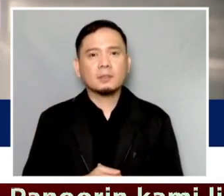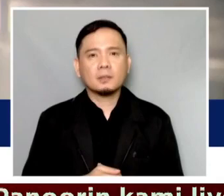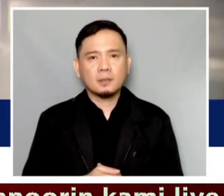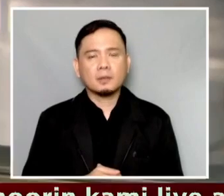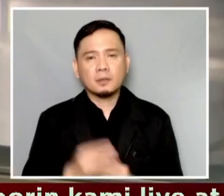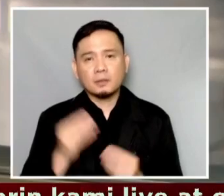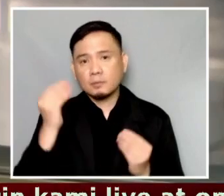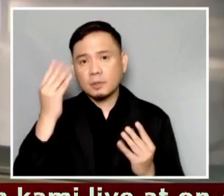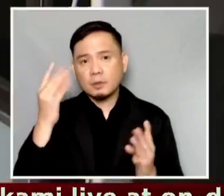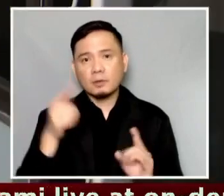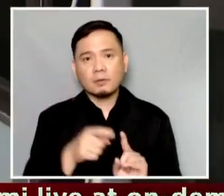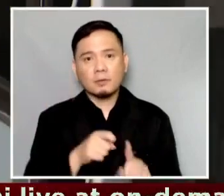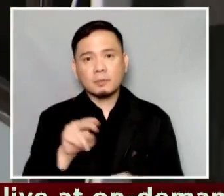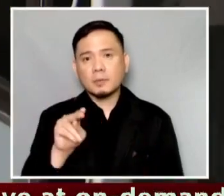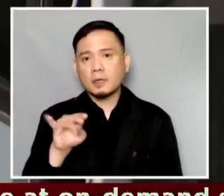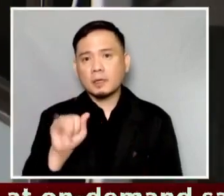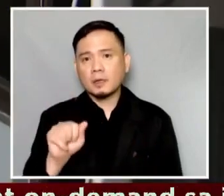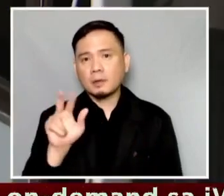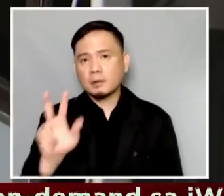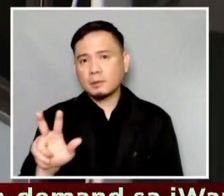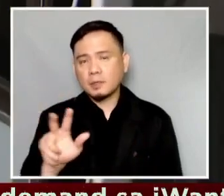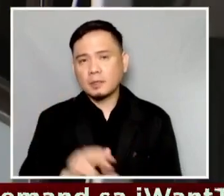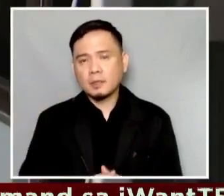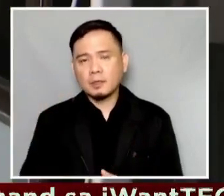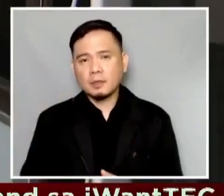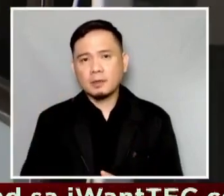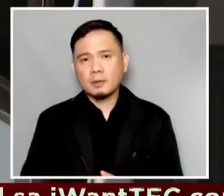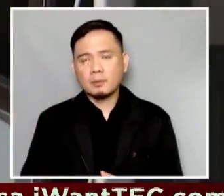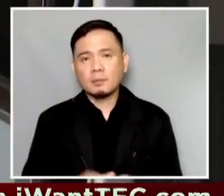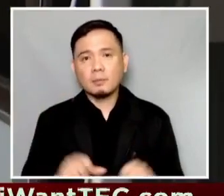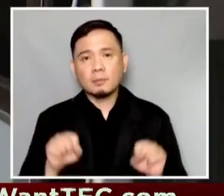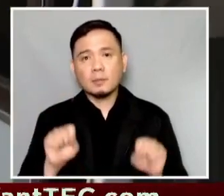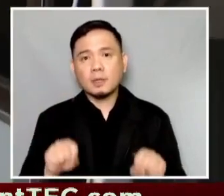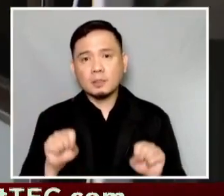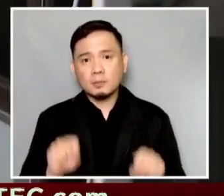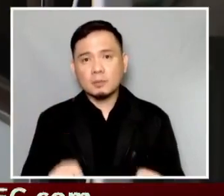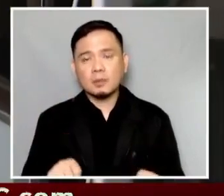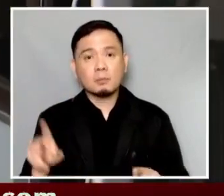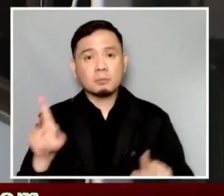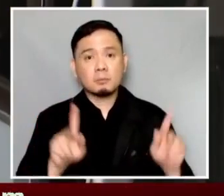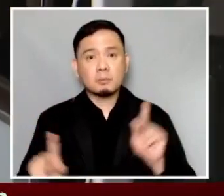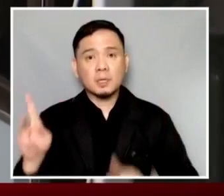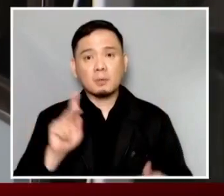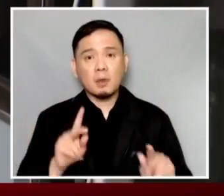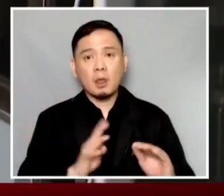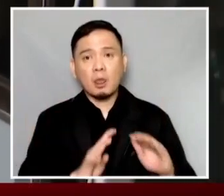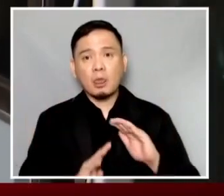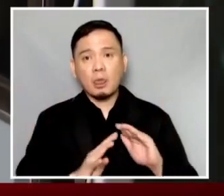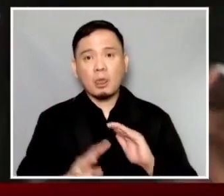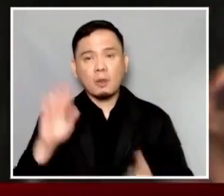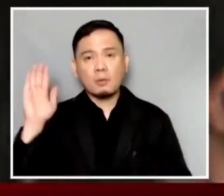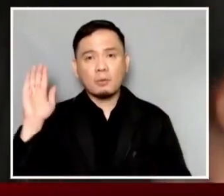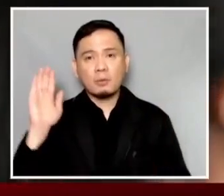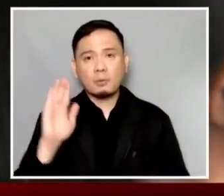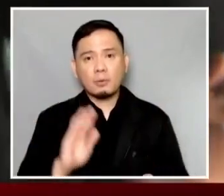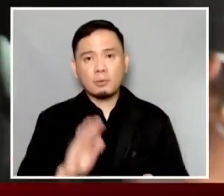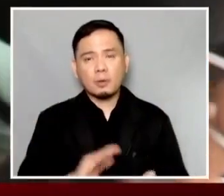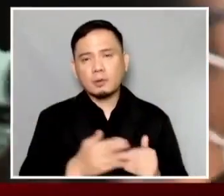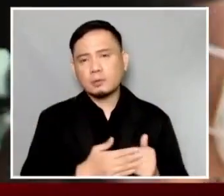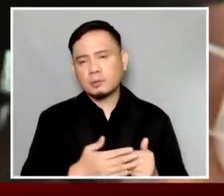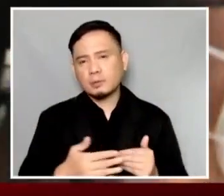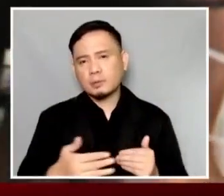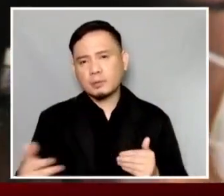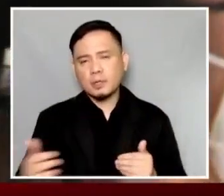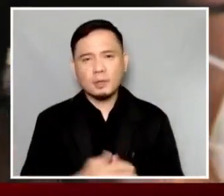ng NAIA Terminal 3 ay maaaring bumaba na ang bilang ng mga pasahero simula ngayon hanggang sa mga susunod na araw na yan.